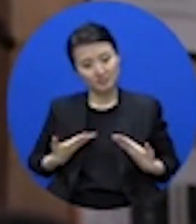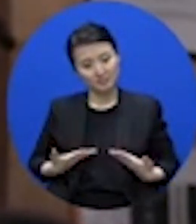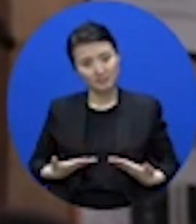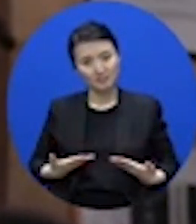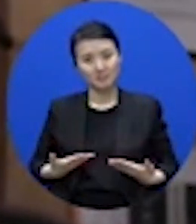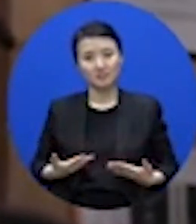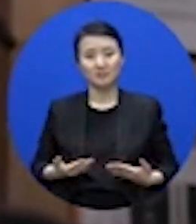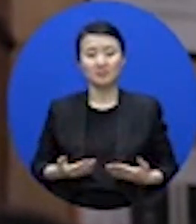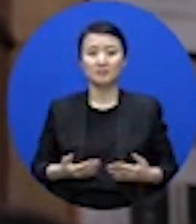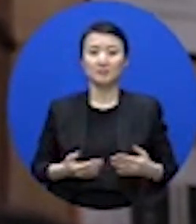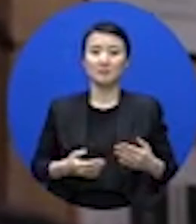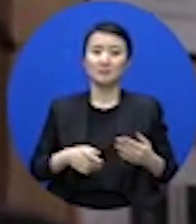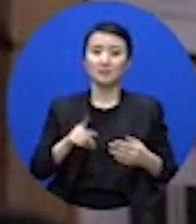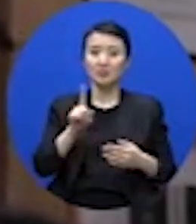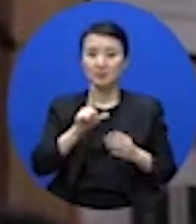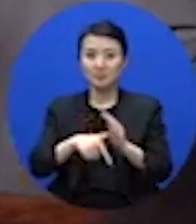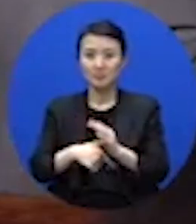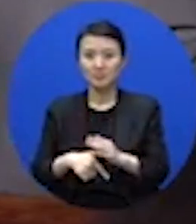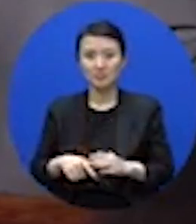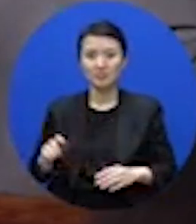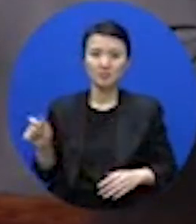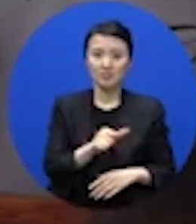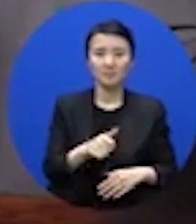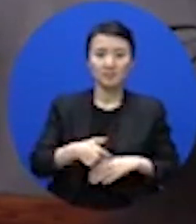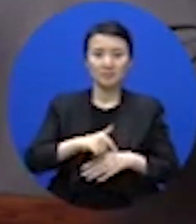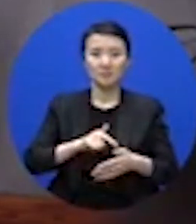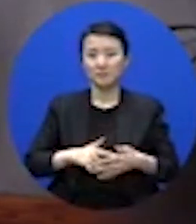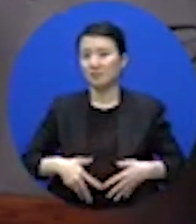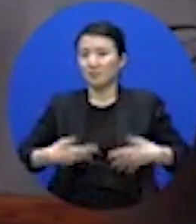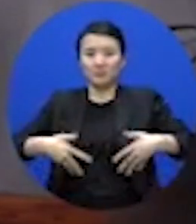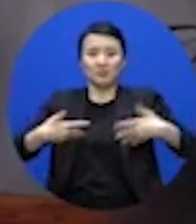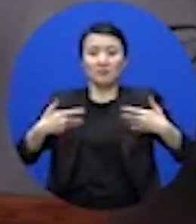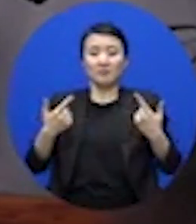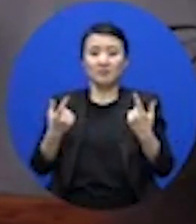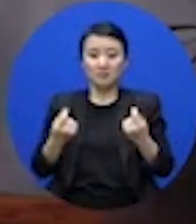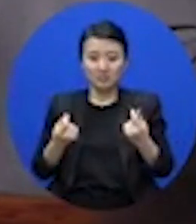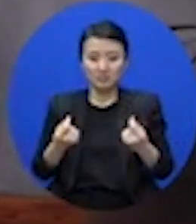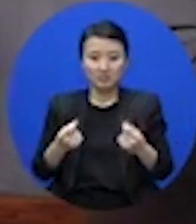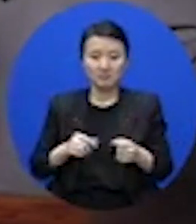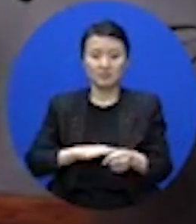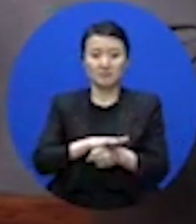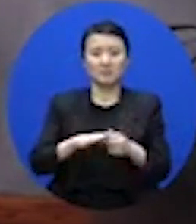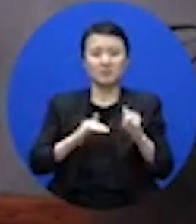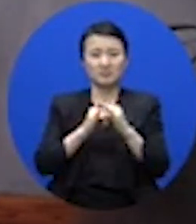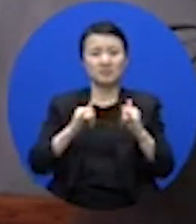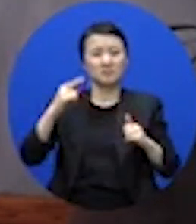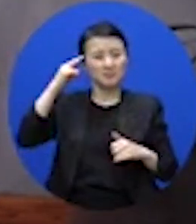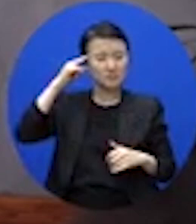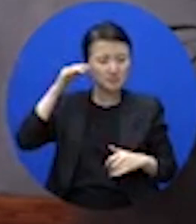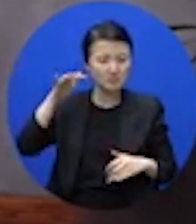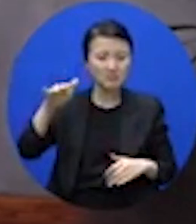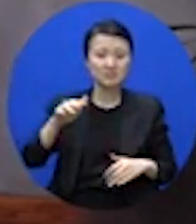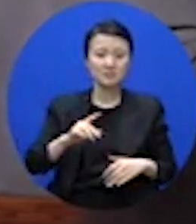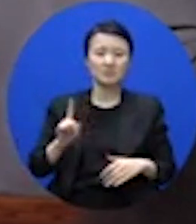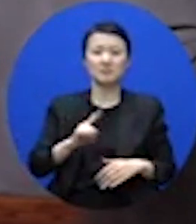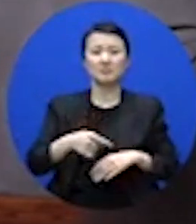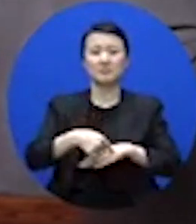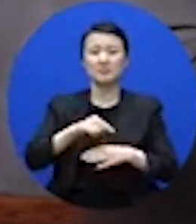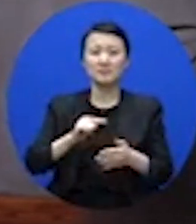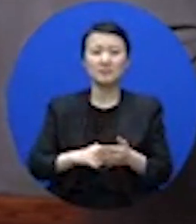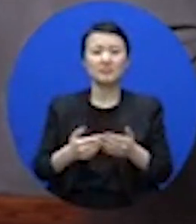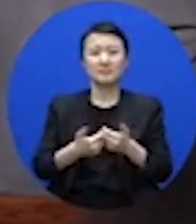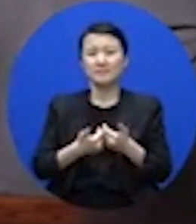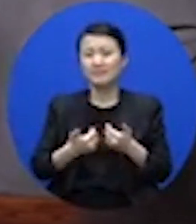평온하면 3악장이 어떻게 돼요? 마음이 막 더 격정적인 이 베토벤이 사랑하는 사람을 그리워하면서 못내